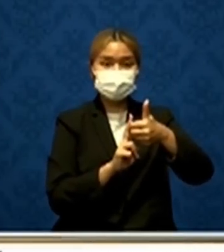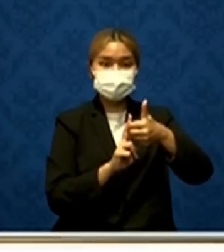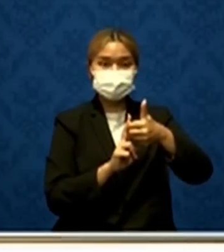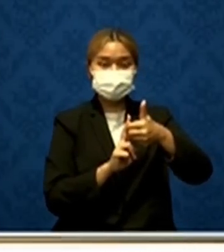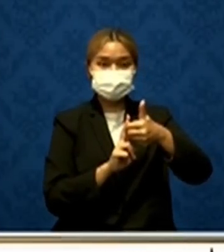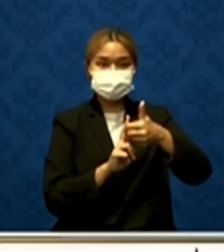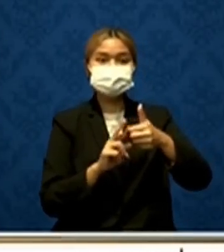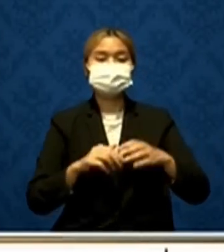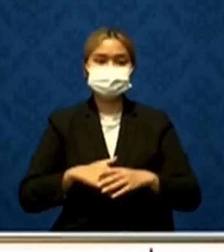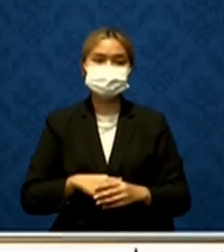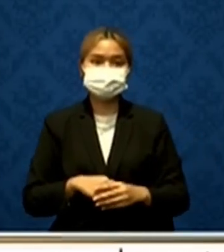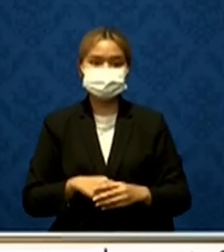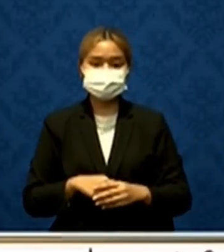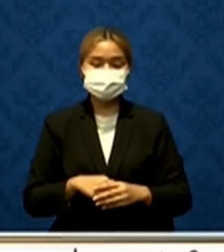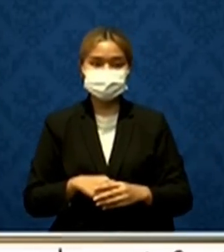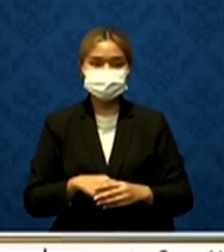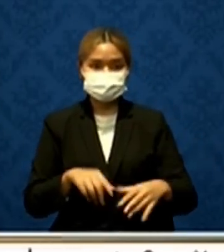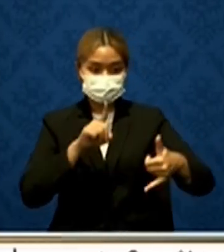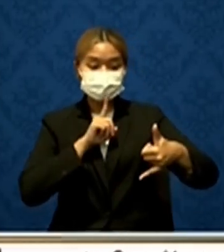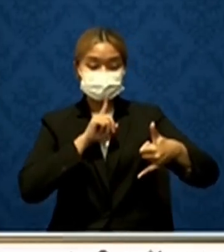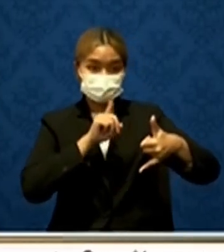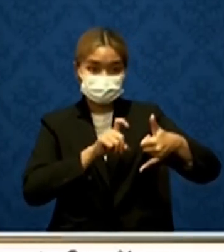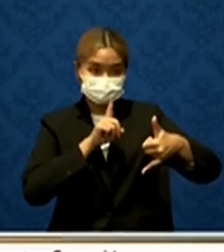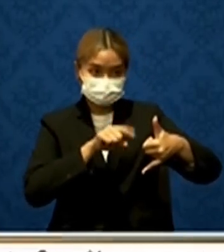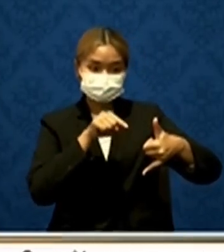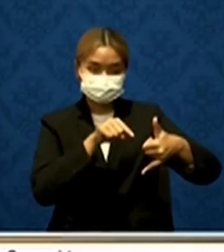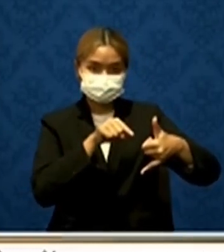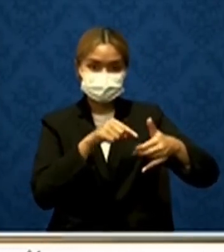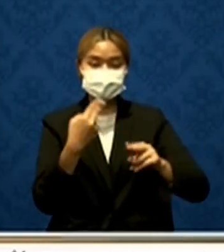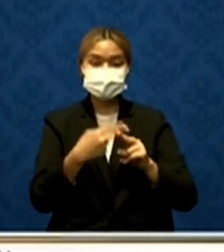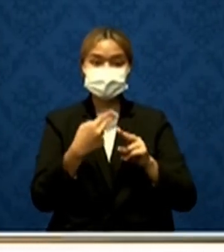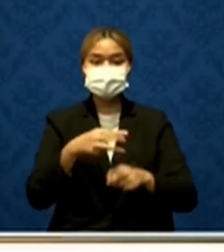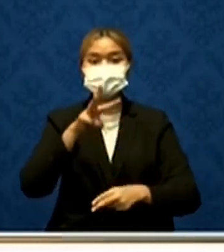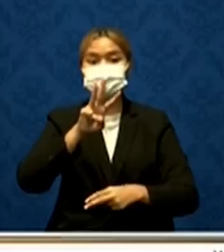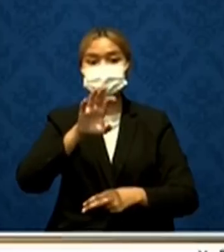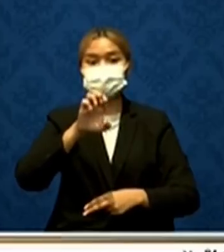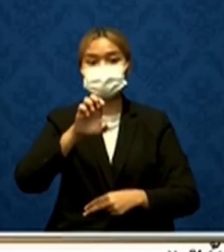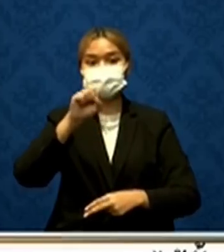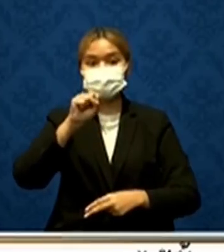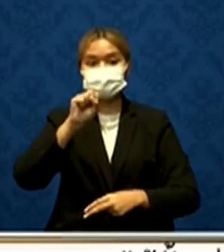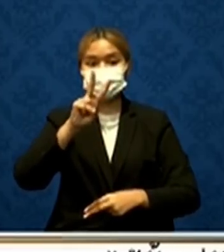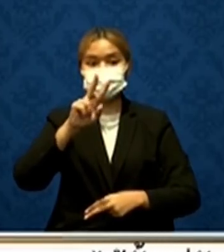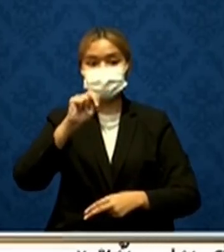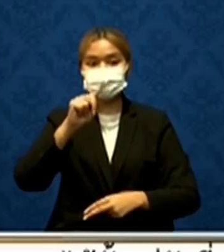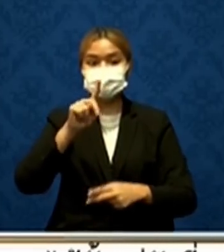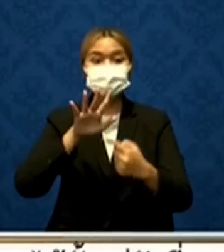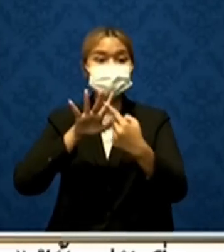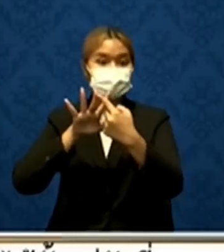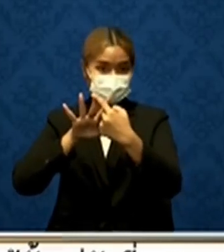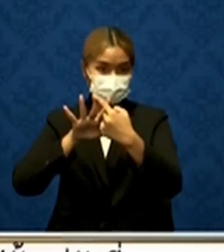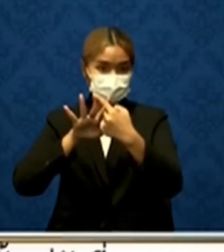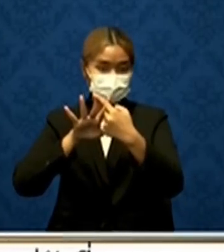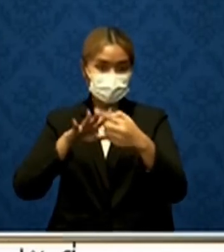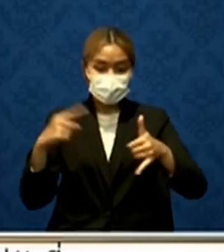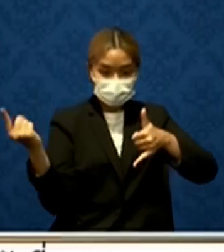ให้ถามเองครับขออภัยที่เอ่ยนามไม่ได้เกี่ยวข้องถ้าไม่เดินทำอะไรผิดแต่นี่คือความชัดแจ้งเพื่อให้กระบวน